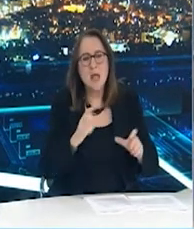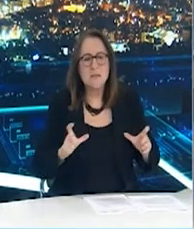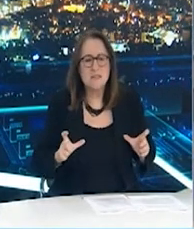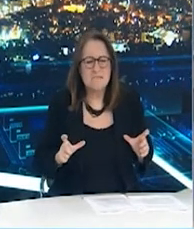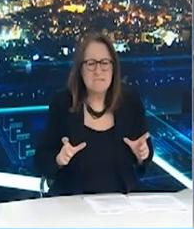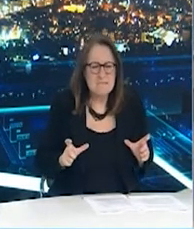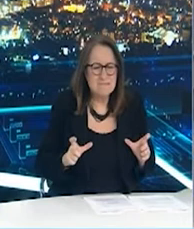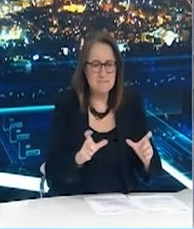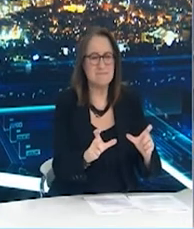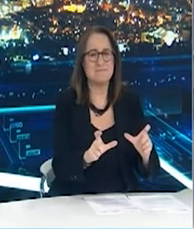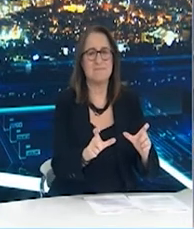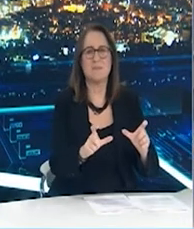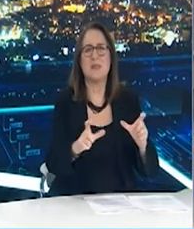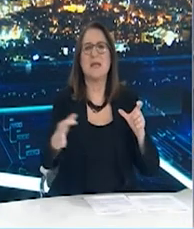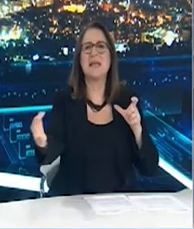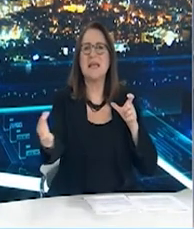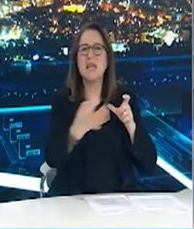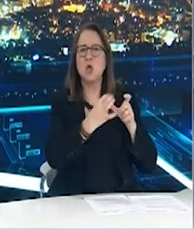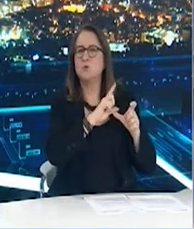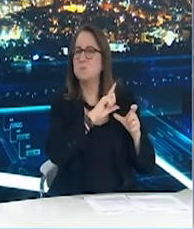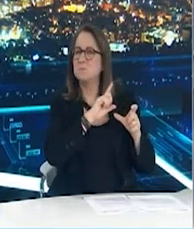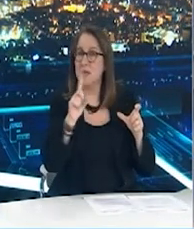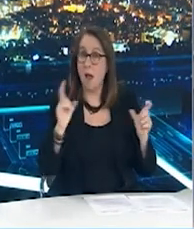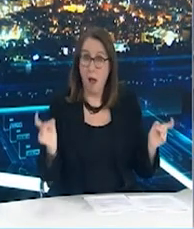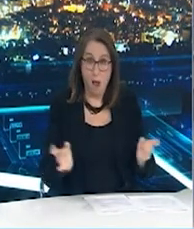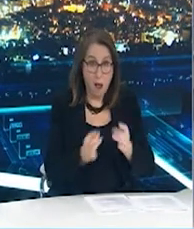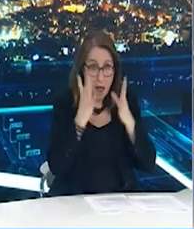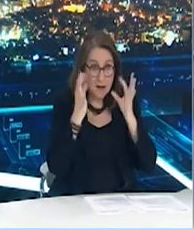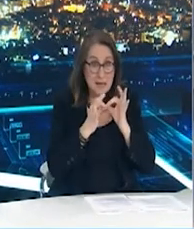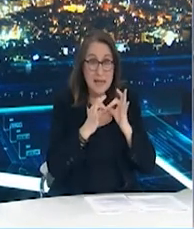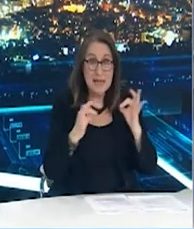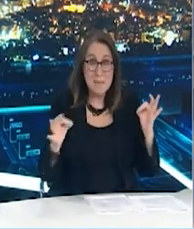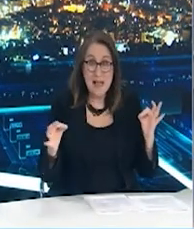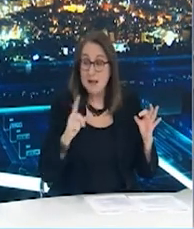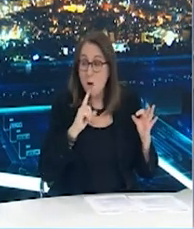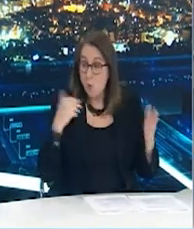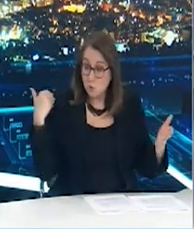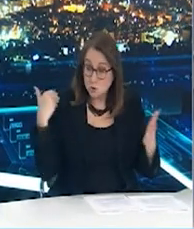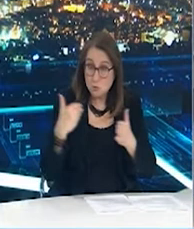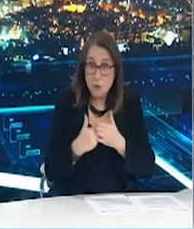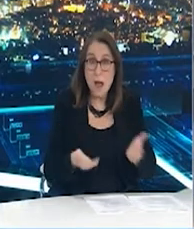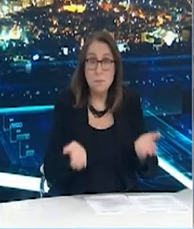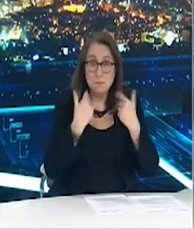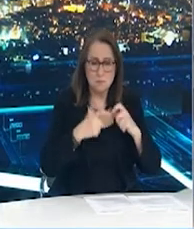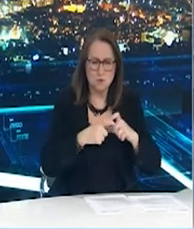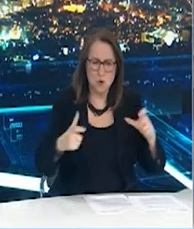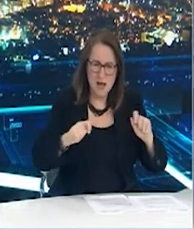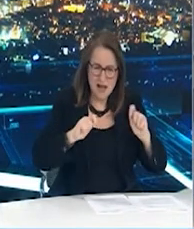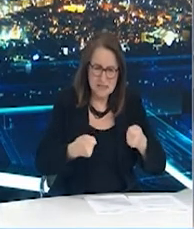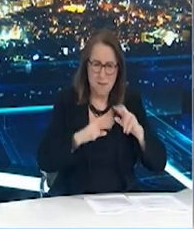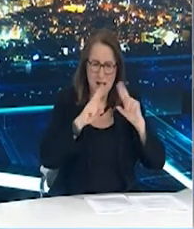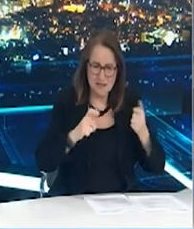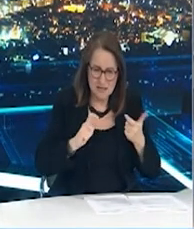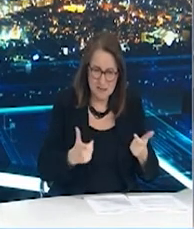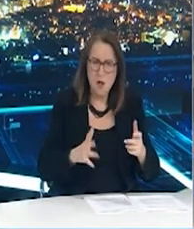είχαμε εφαρμόσει όλα αυτά τα πιο αυστηρά μέτρα που στόχευαν τη μείωση της κινητικότητας του πληθυσμού, σήμερα θα είχαμε μια πολύ πιο επιβαρημένη